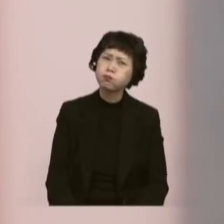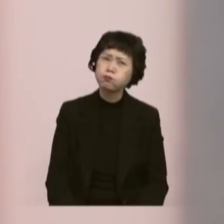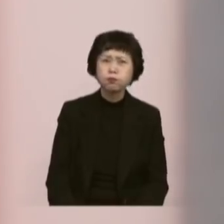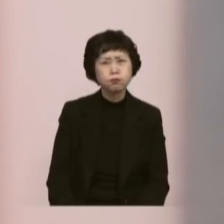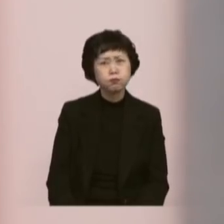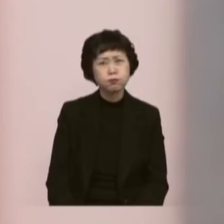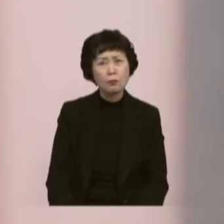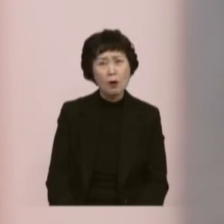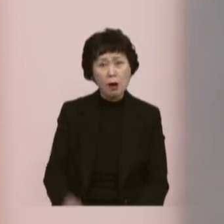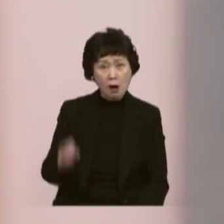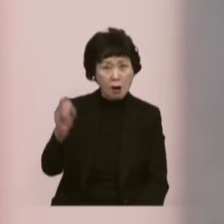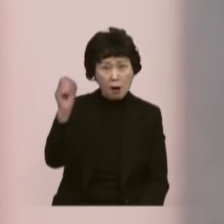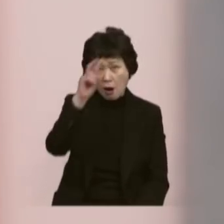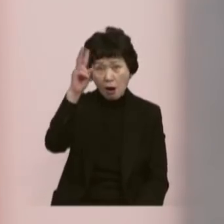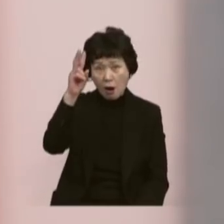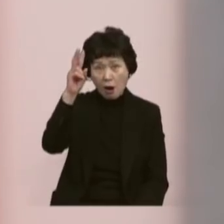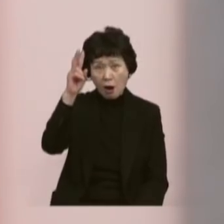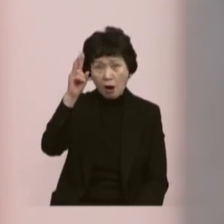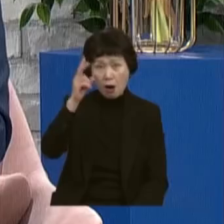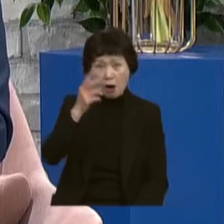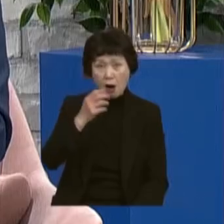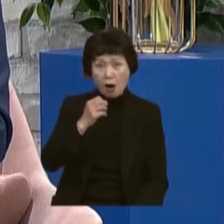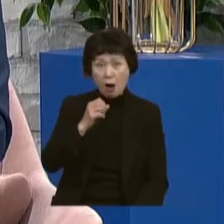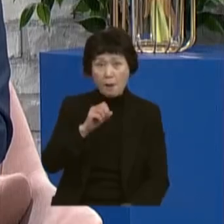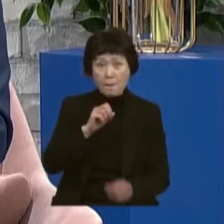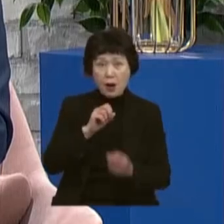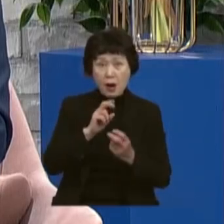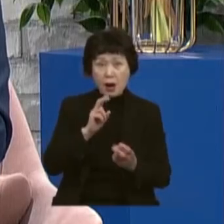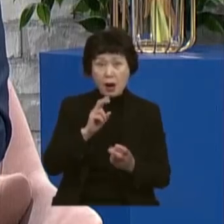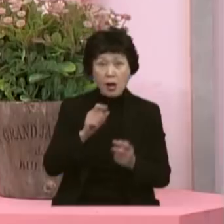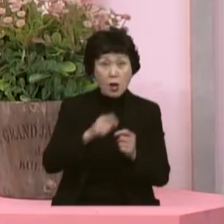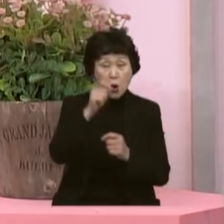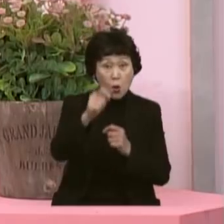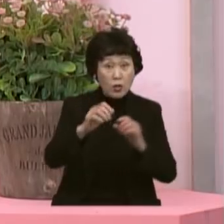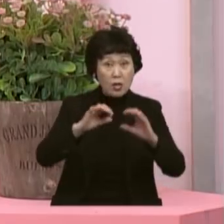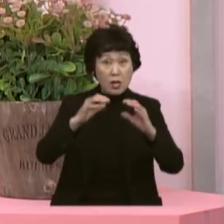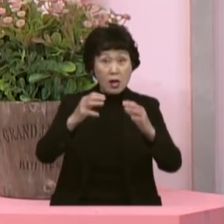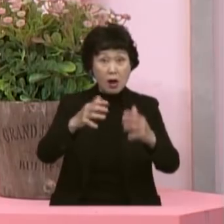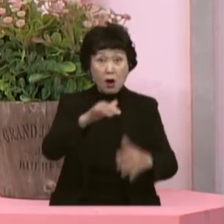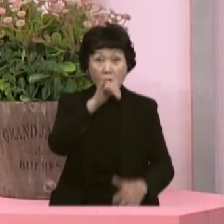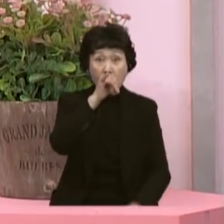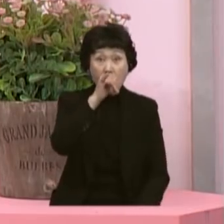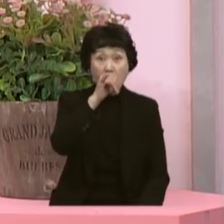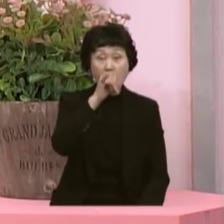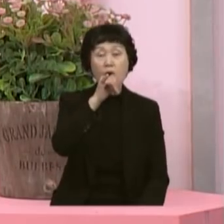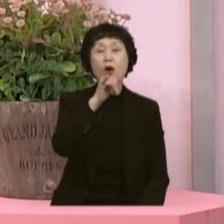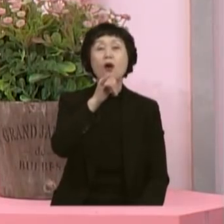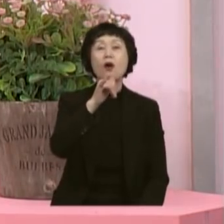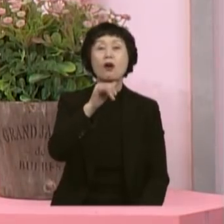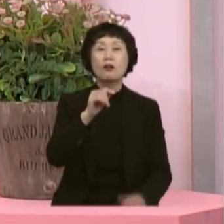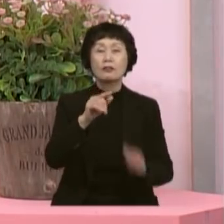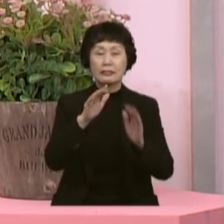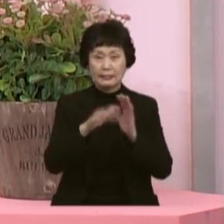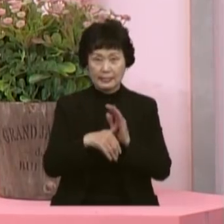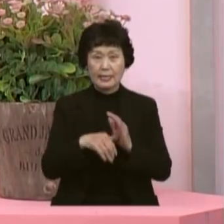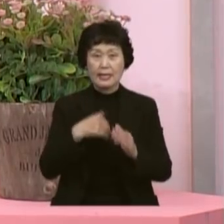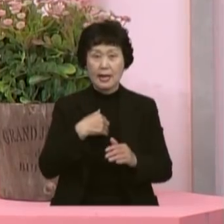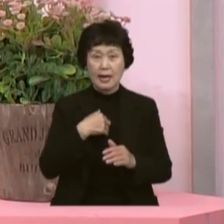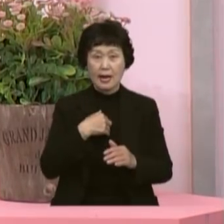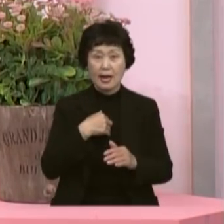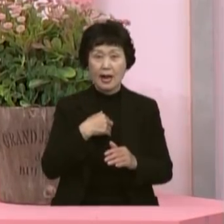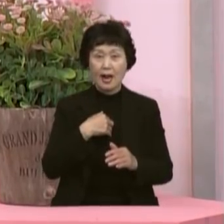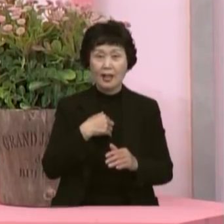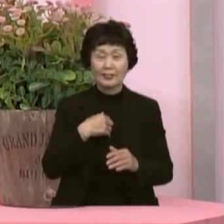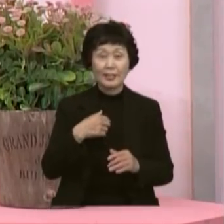정말 번개 맞은 줄 알았어. 영원한 세계가 있다고. 그래서 제가 그때 이태리 유학 가려고 비행기표